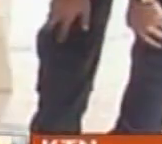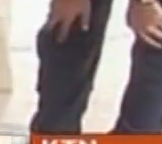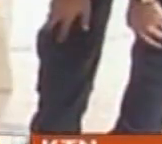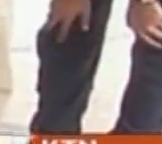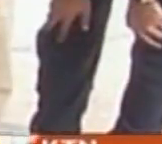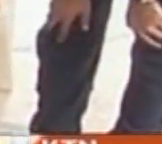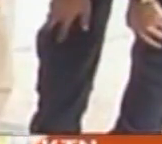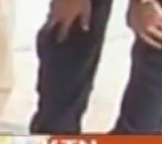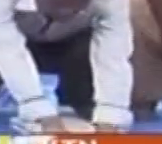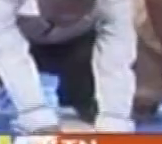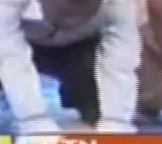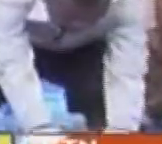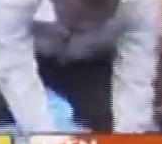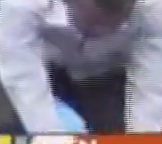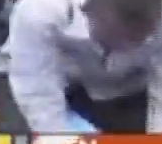kua